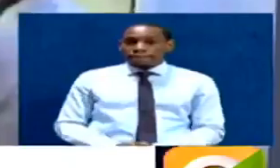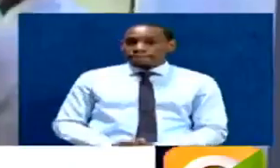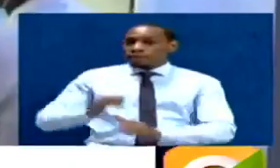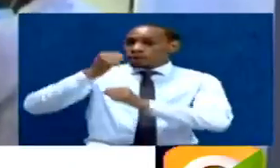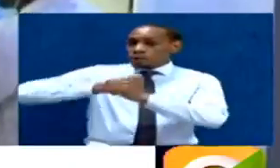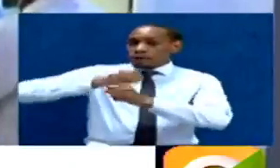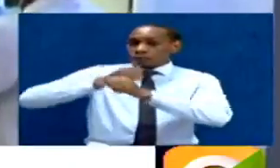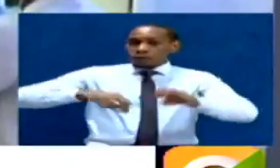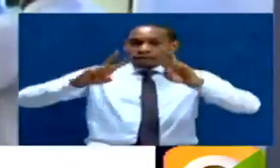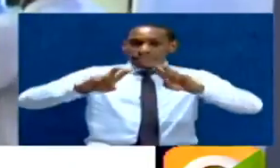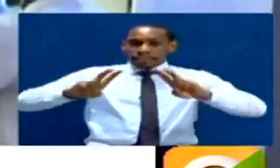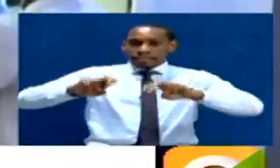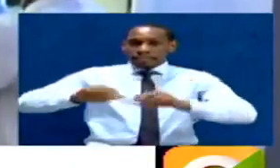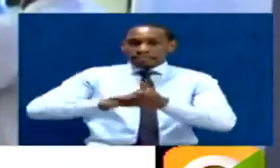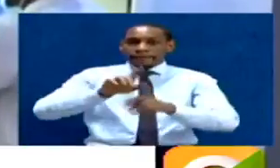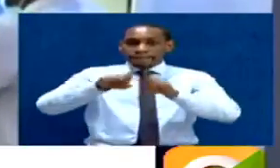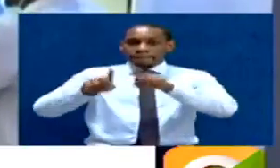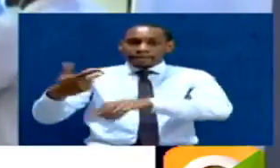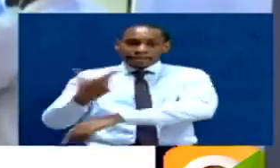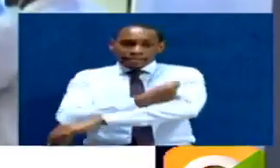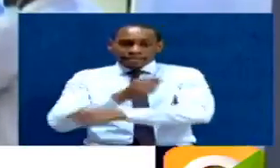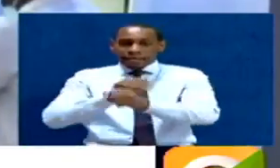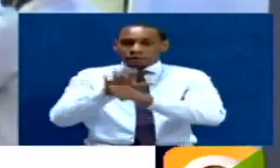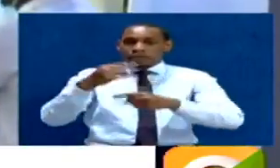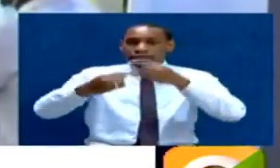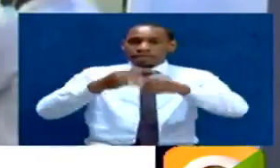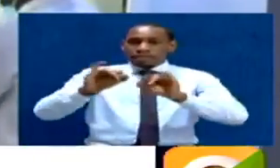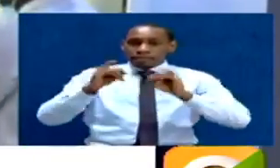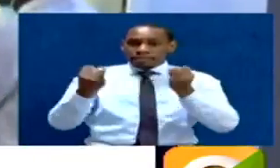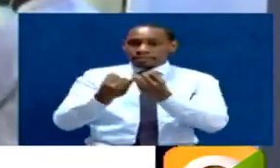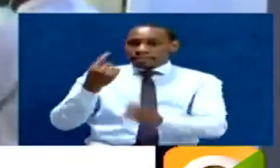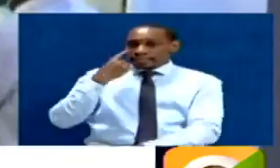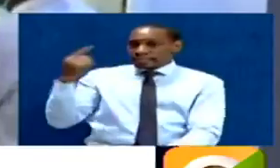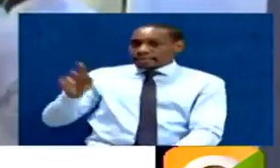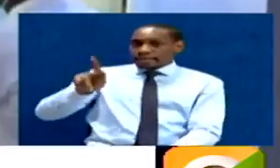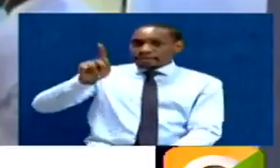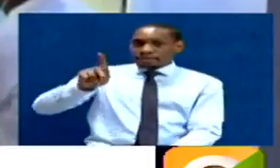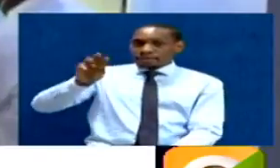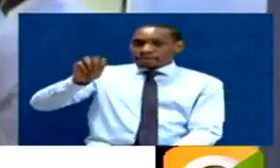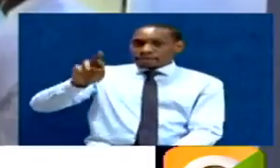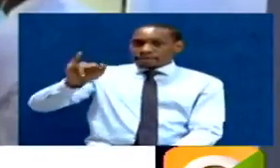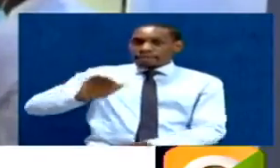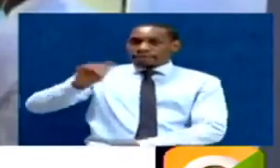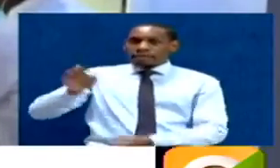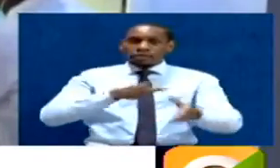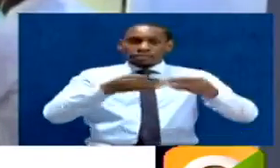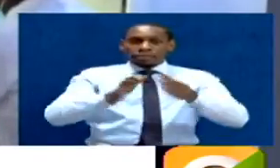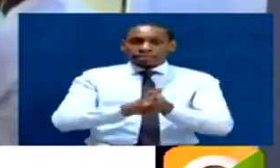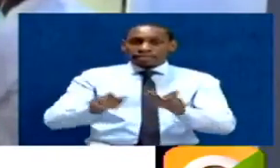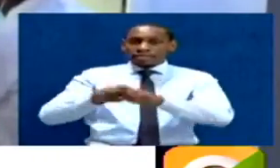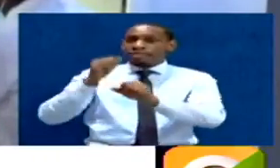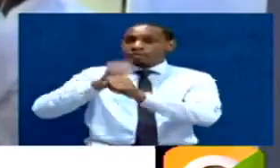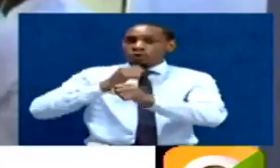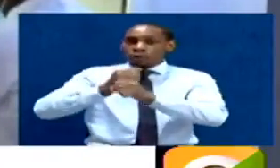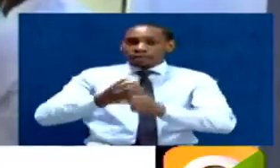za kutafuta chanjo mbadala ya corona zinaendelea katika kituo hiki cha Kemri katika kaunti ya Busia. Juhudi ambazo